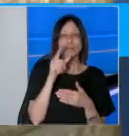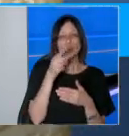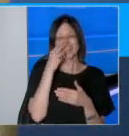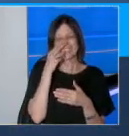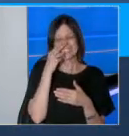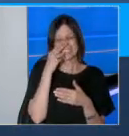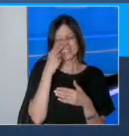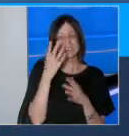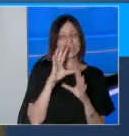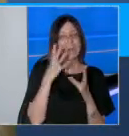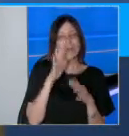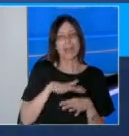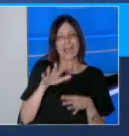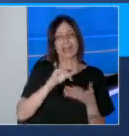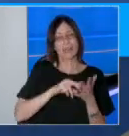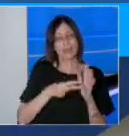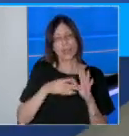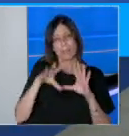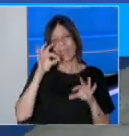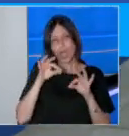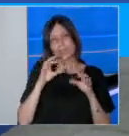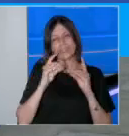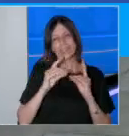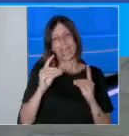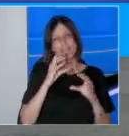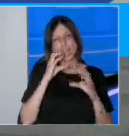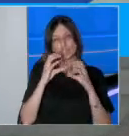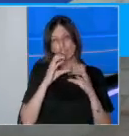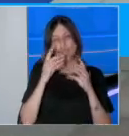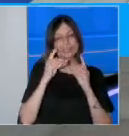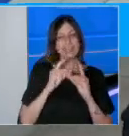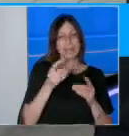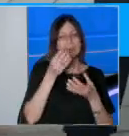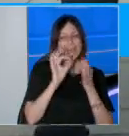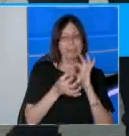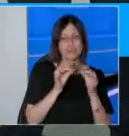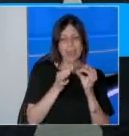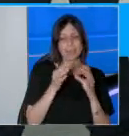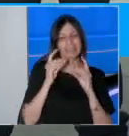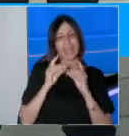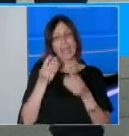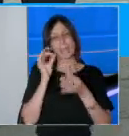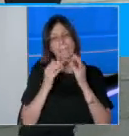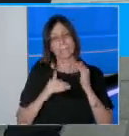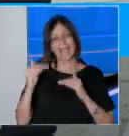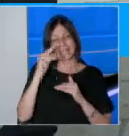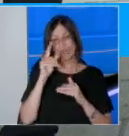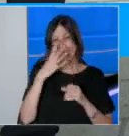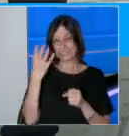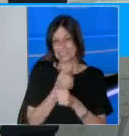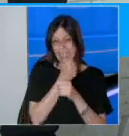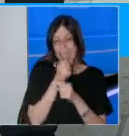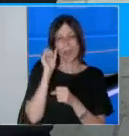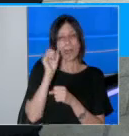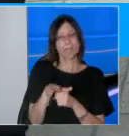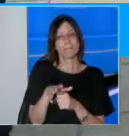בכל כוחו במערכת הפוליטית, בבחירות, דרך התקשורת, דרך בתי המשפט, דרך בגד שלא הצליח, הגיע כאן